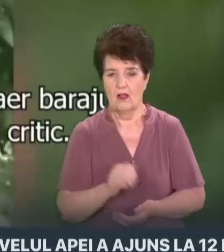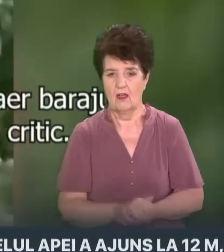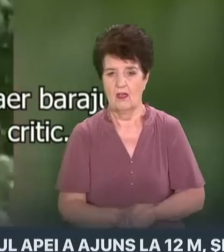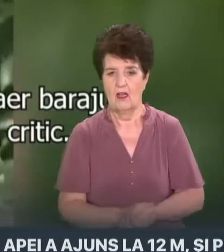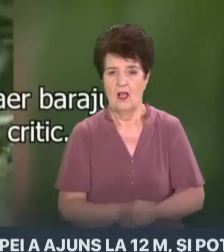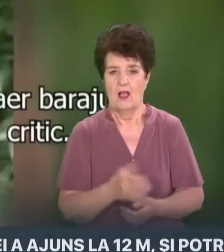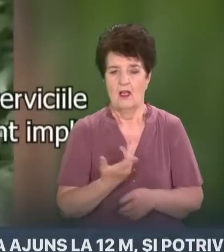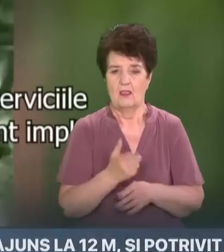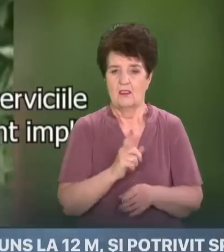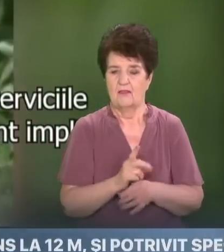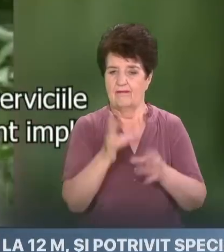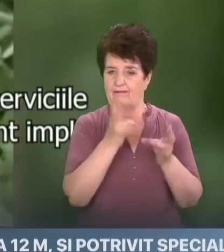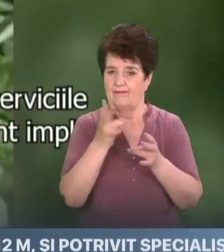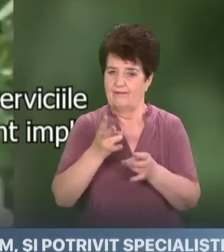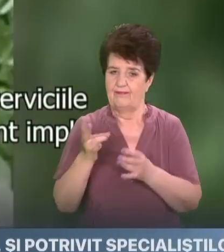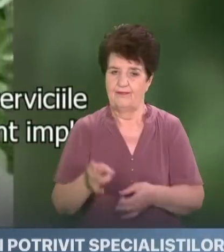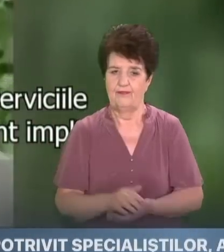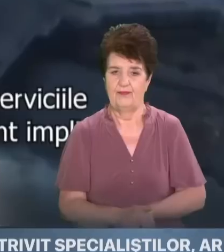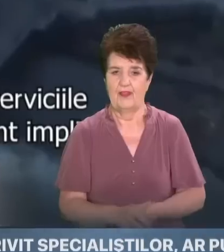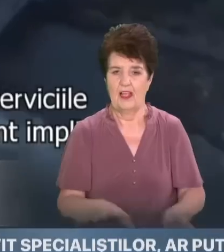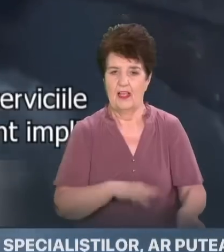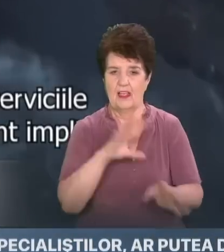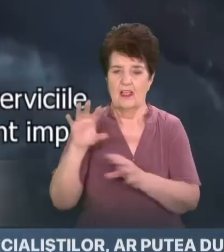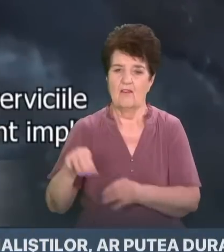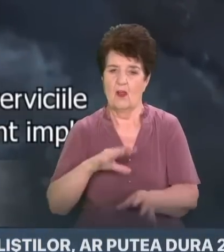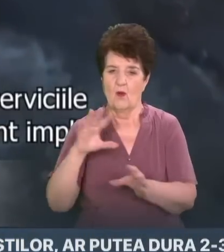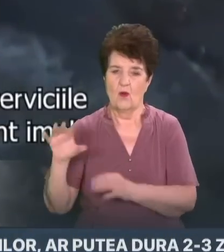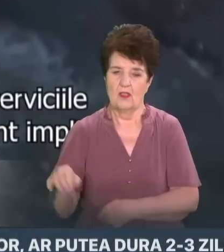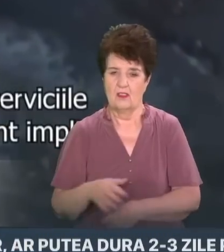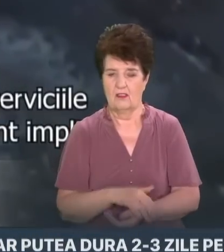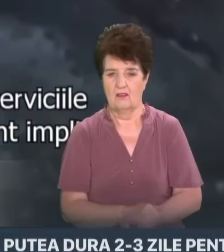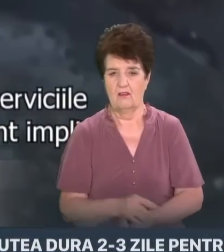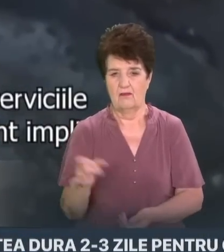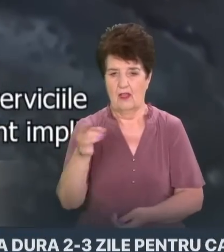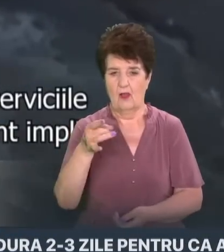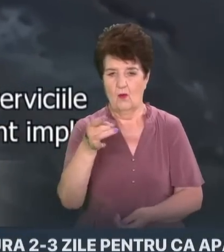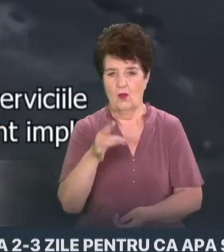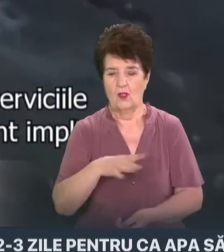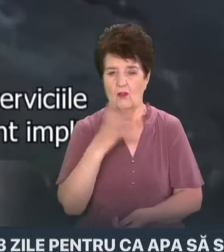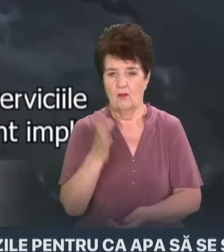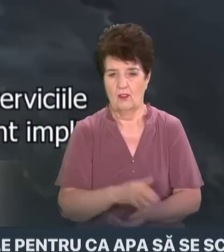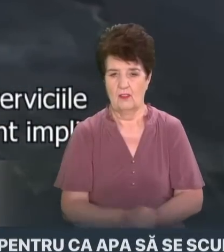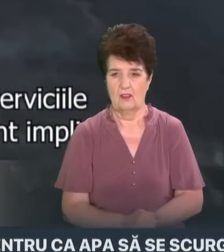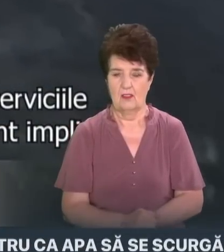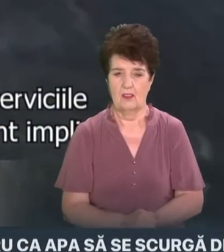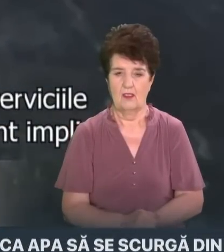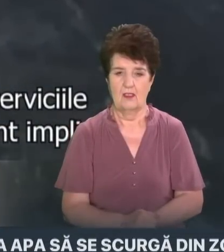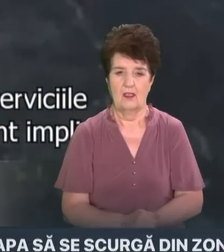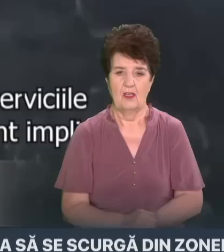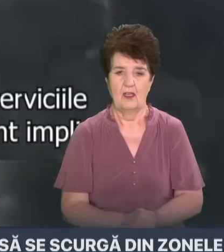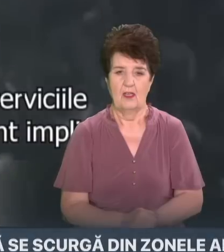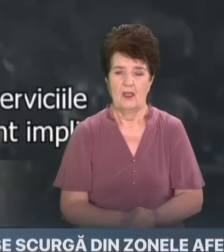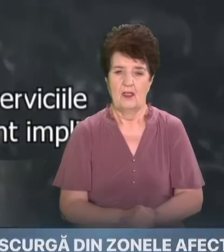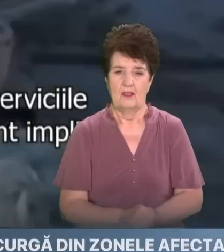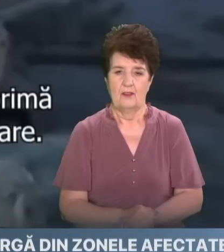дістане критичного рівня. Розпочалася евакуація мешканців небезпечних районів. Всі служби працюють: ДСНС, поліція,